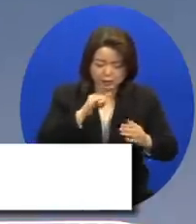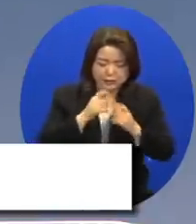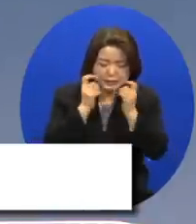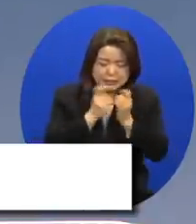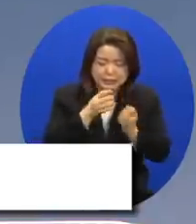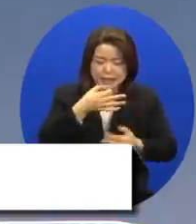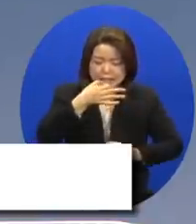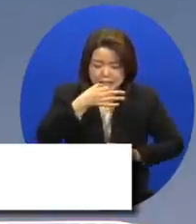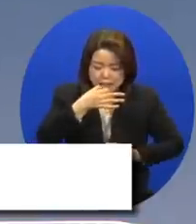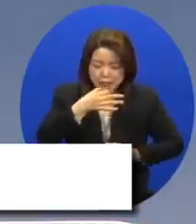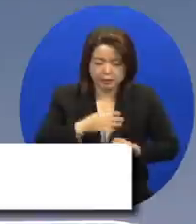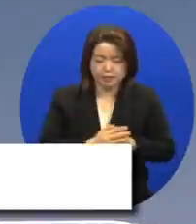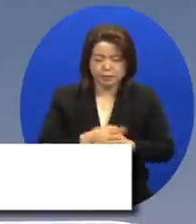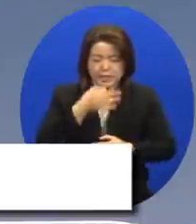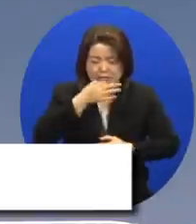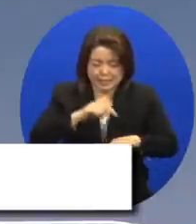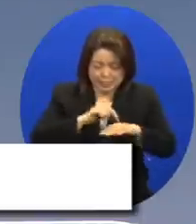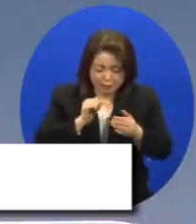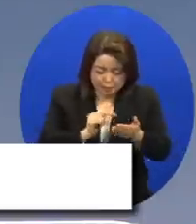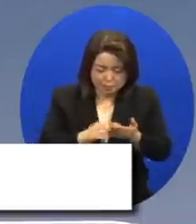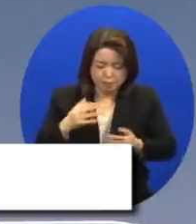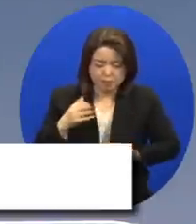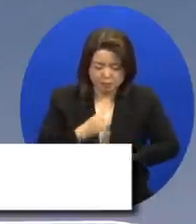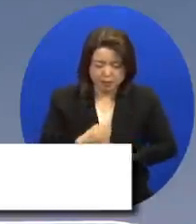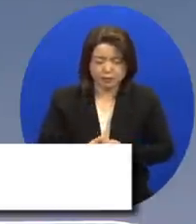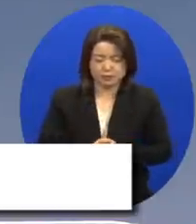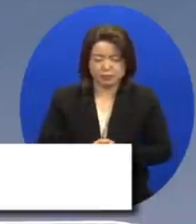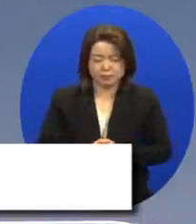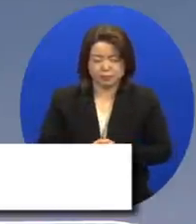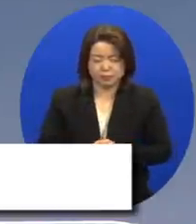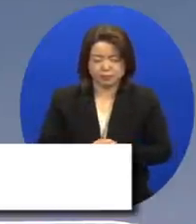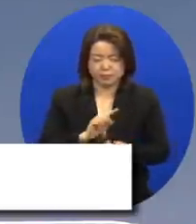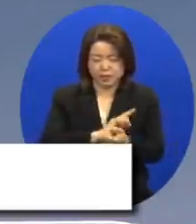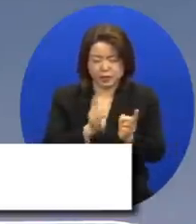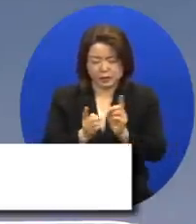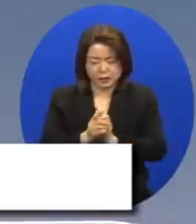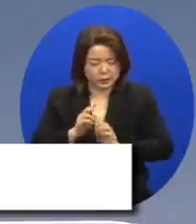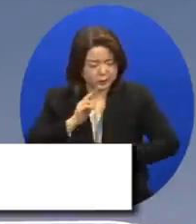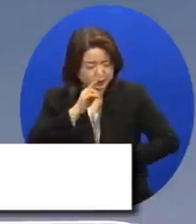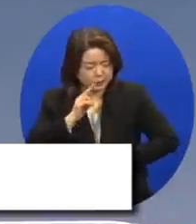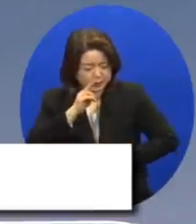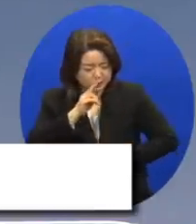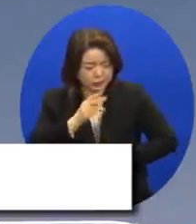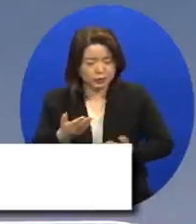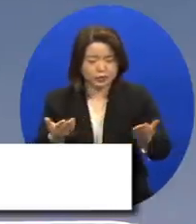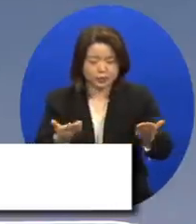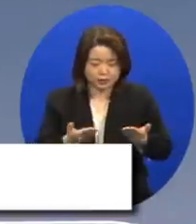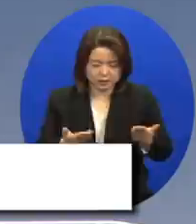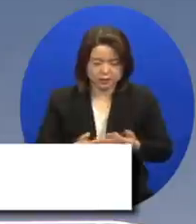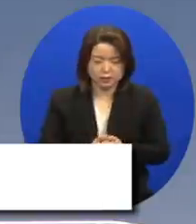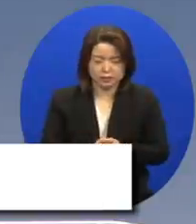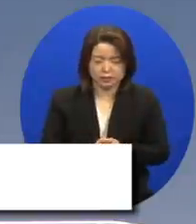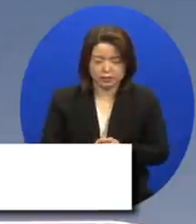마음 탐심 욕심 서로 시기하고 질투하는 1